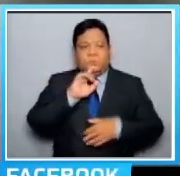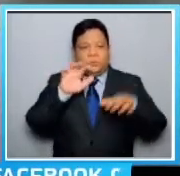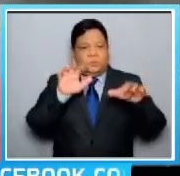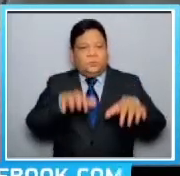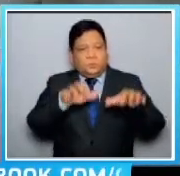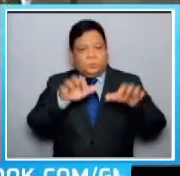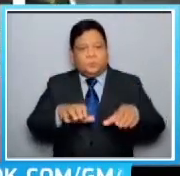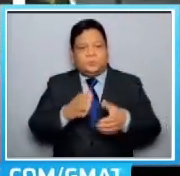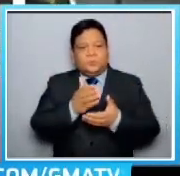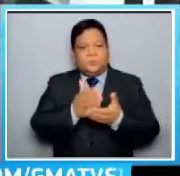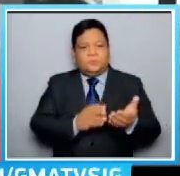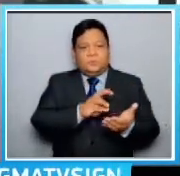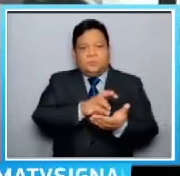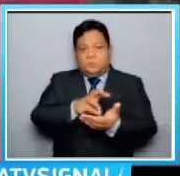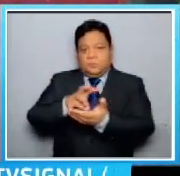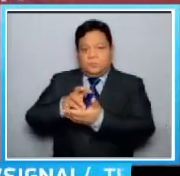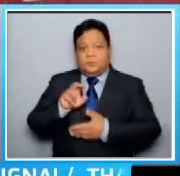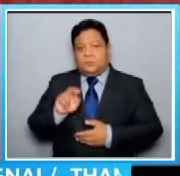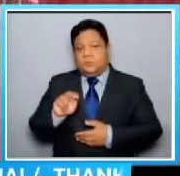ng Metro Manila.